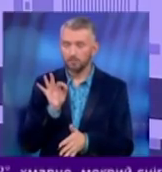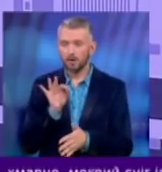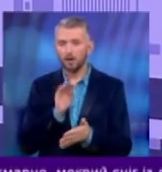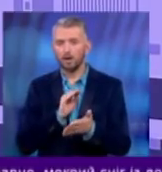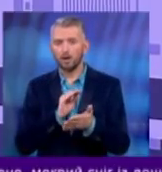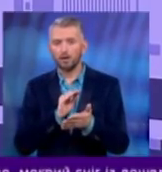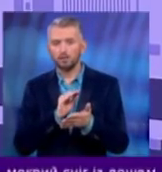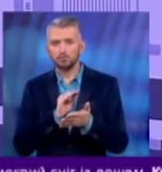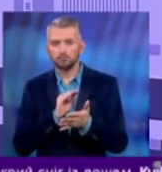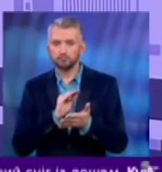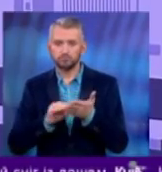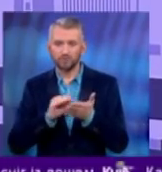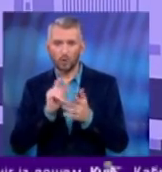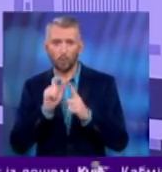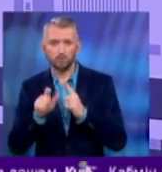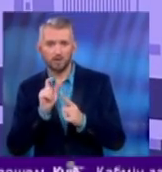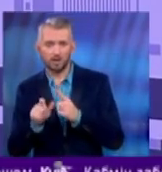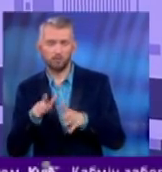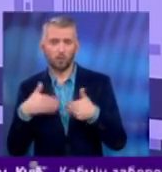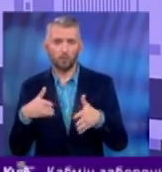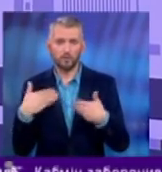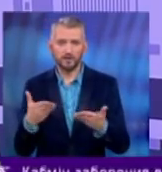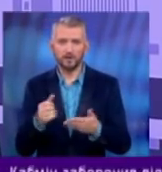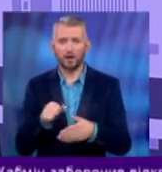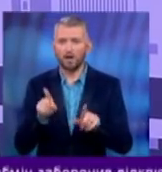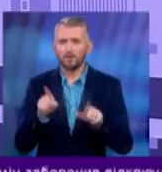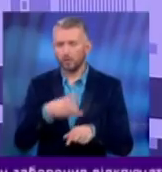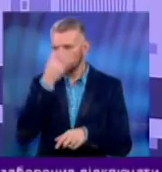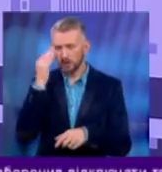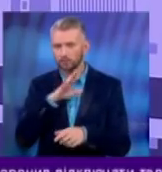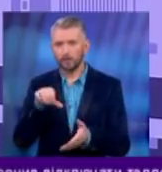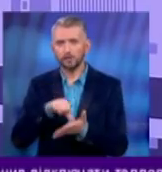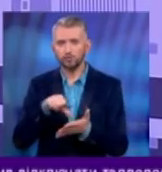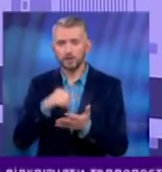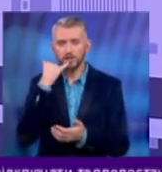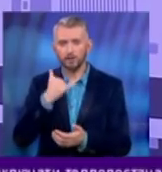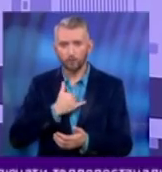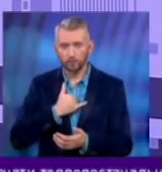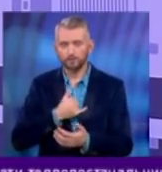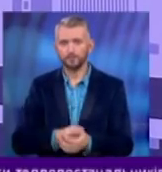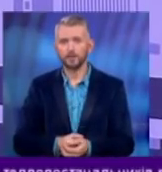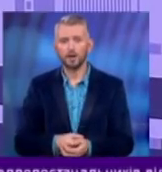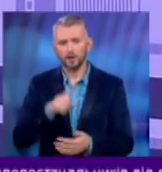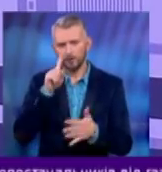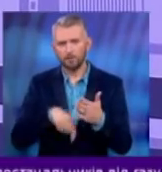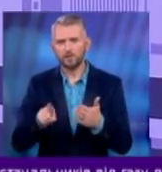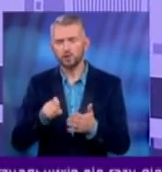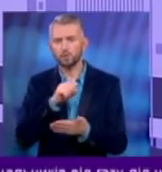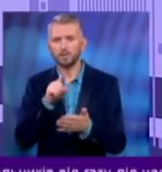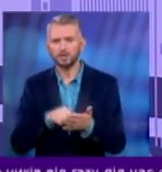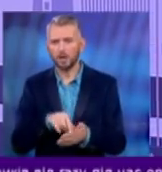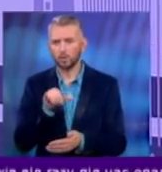дописуйте коментарі, пропозиції, а також не забувайте долучатися телефоном до нашого ефіру. Впевнена, що питання у